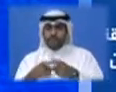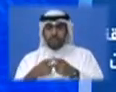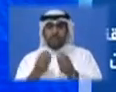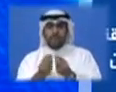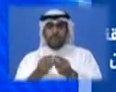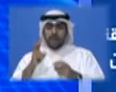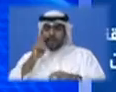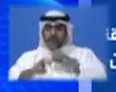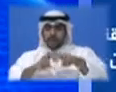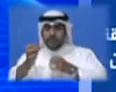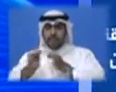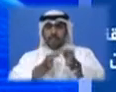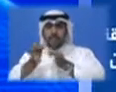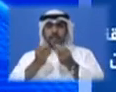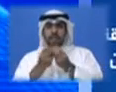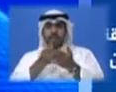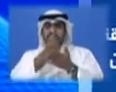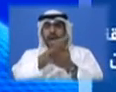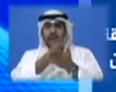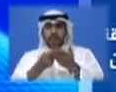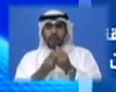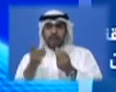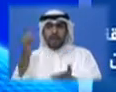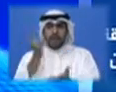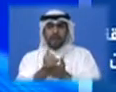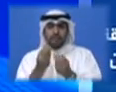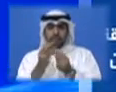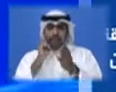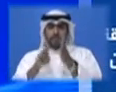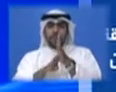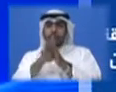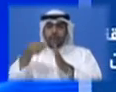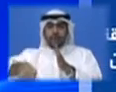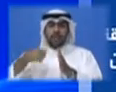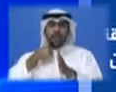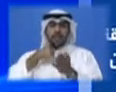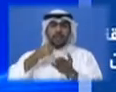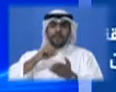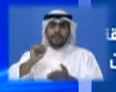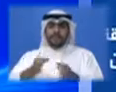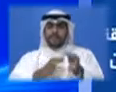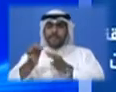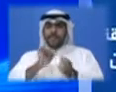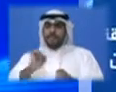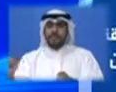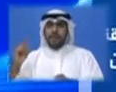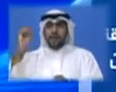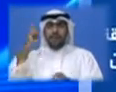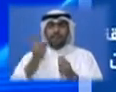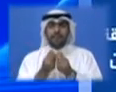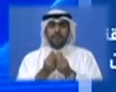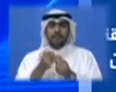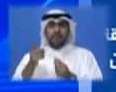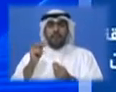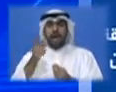الشؤون السياسية في ضوء التقارير المتعلقة بمجمل التطورات الراهنة في الساحة السياسية على الصعيدين